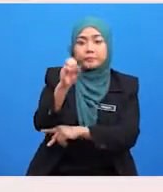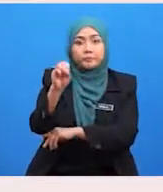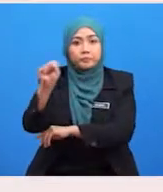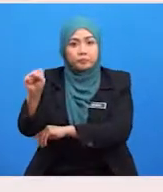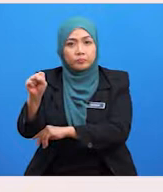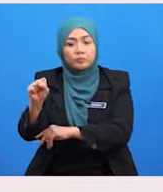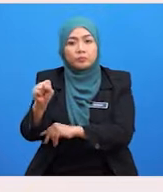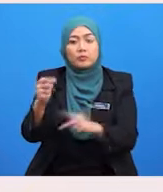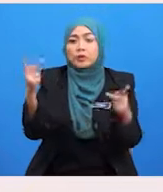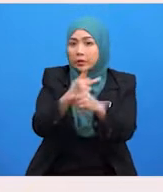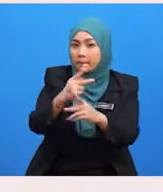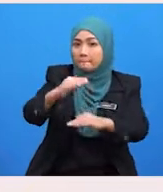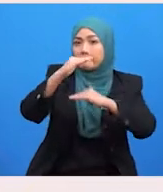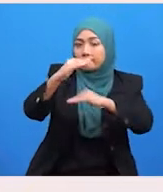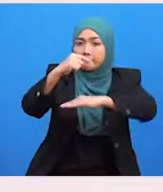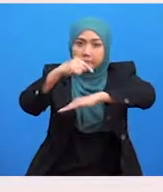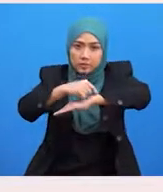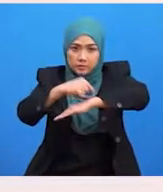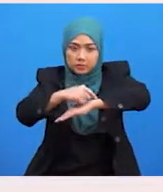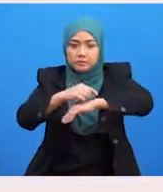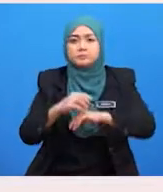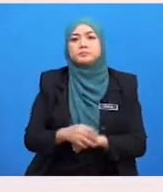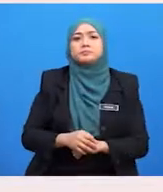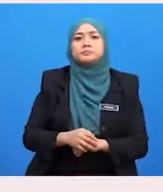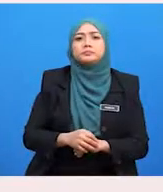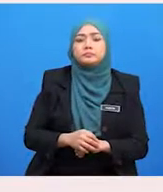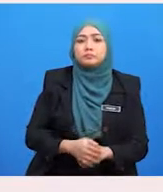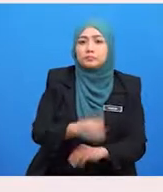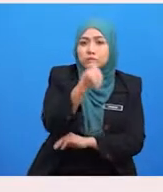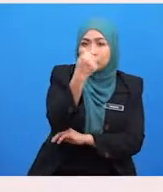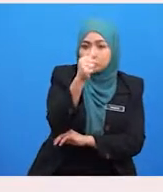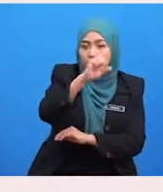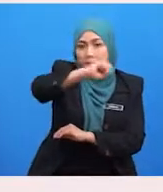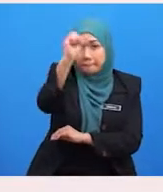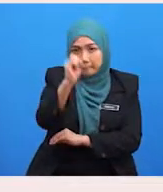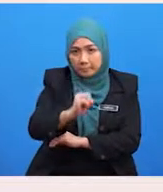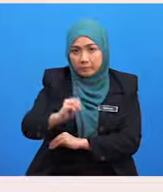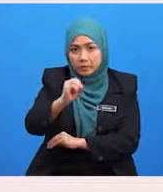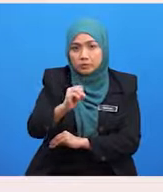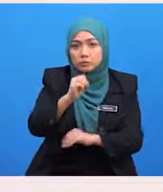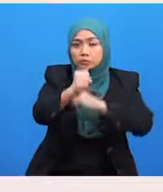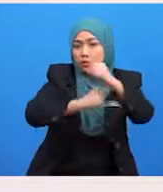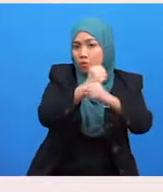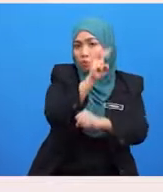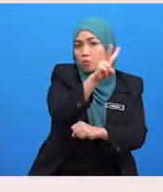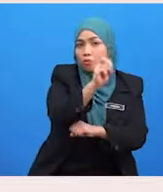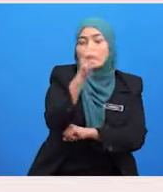masa. Pada tahun 2017, kadar susut nilai ialah 10% perlu didarab dengan